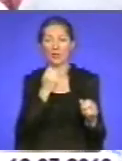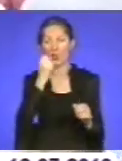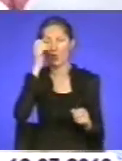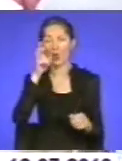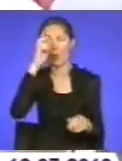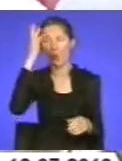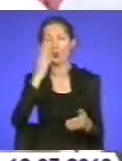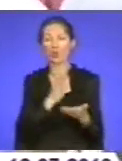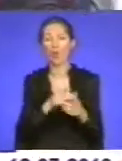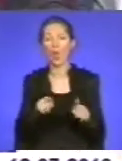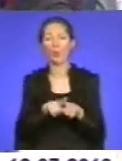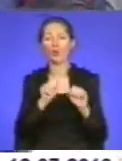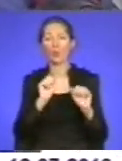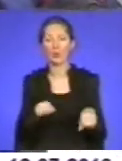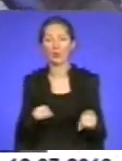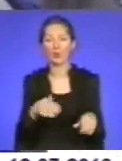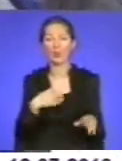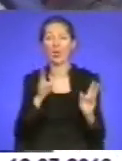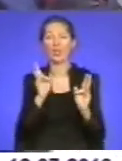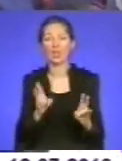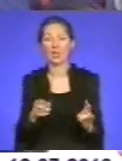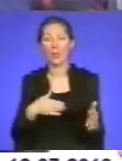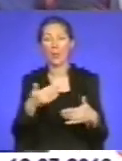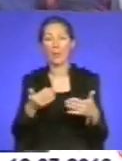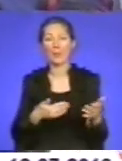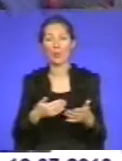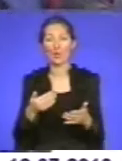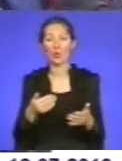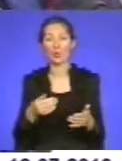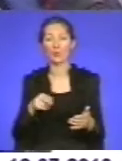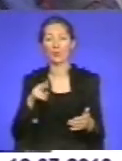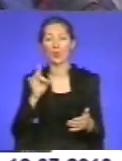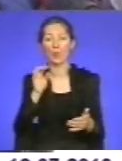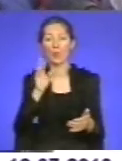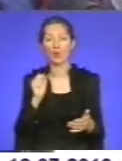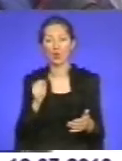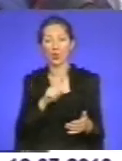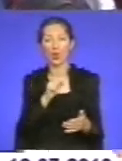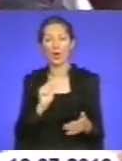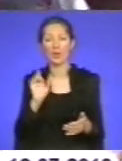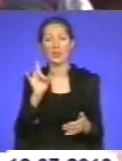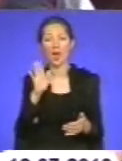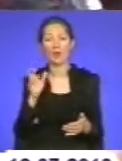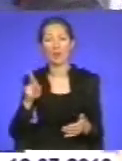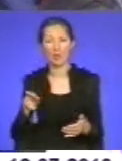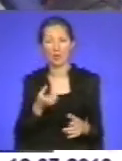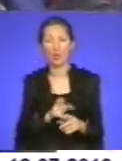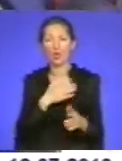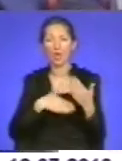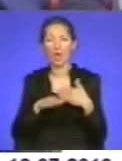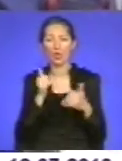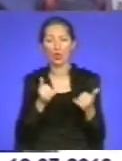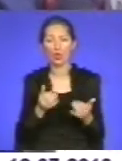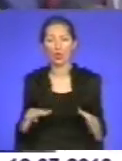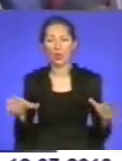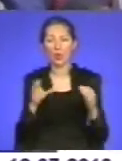маємо таку можливість. Ми жертвуємо пішу прощу за Зарваницю. Я дуже радий сьогодні, що ми зібралися, ціла сім'я